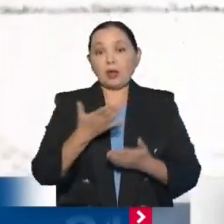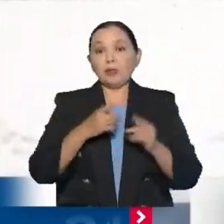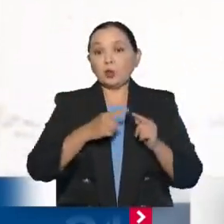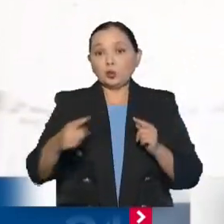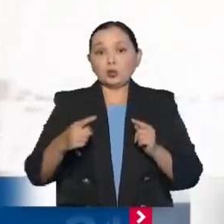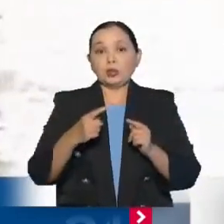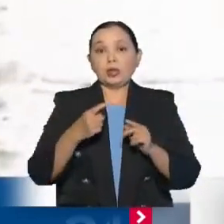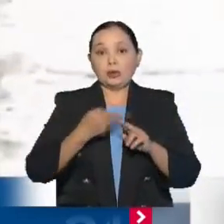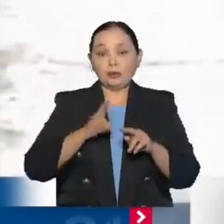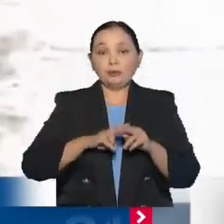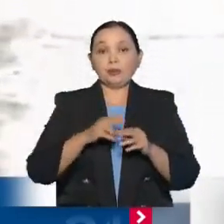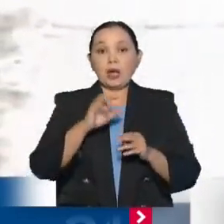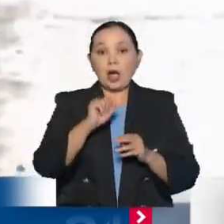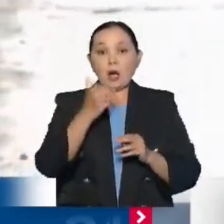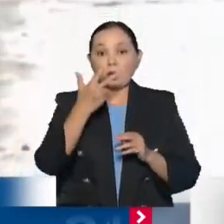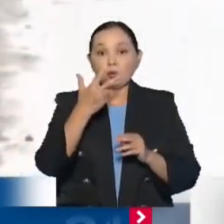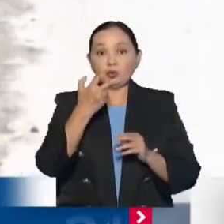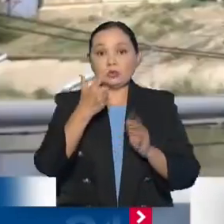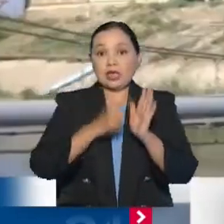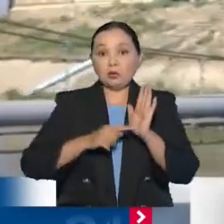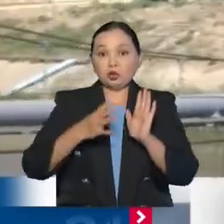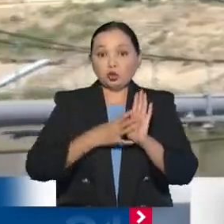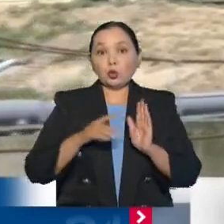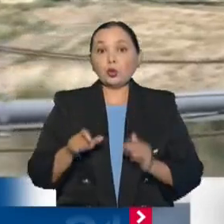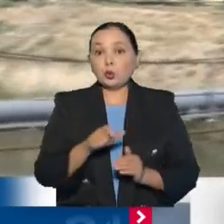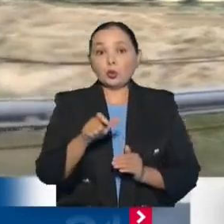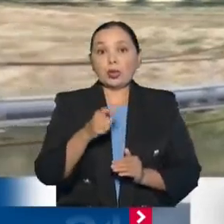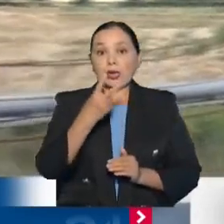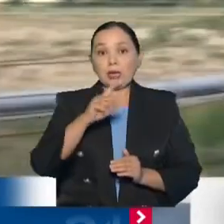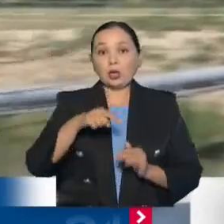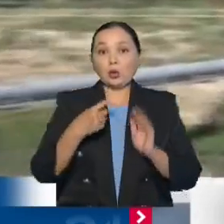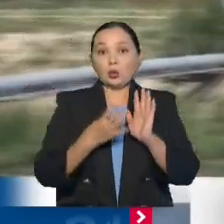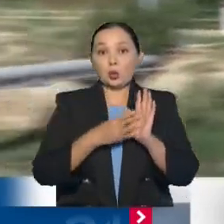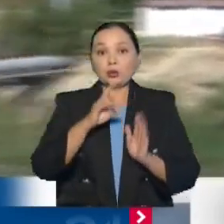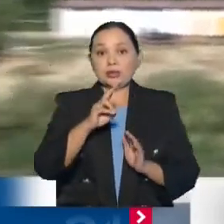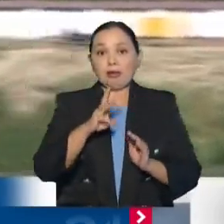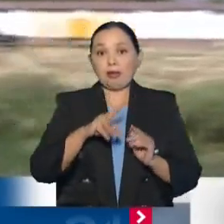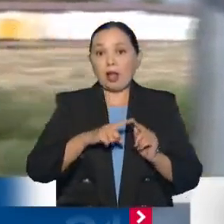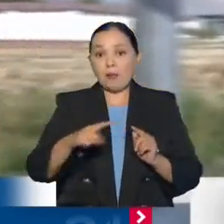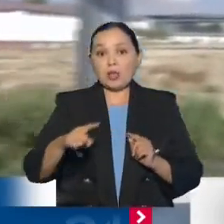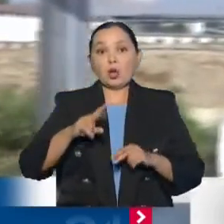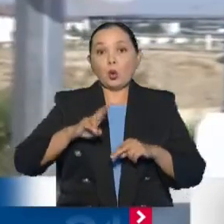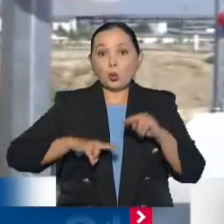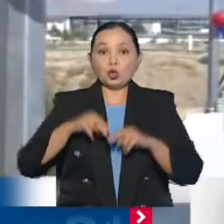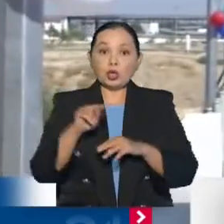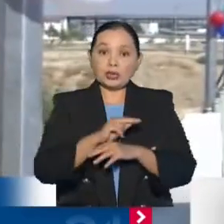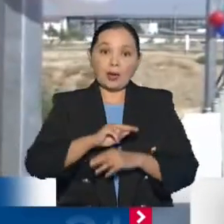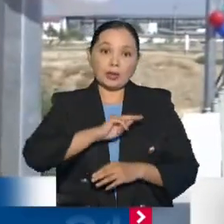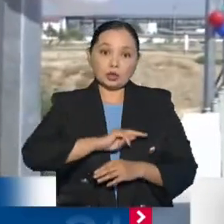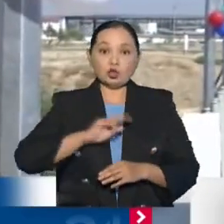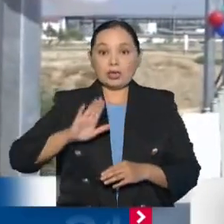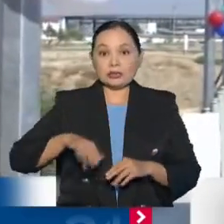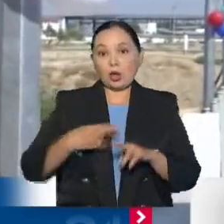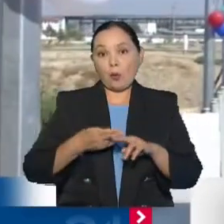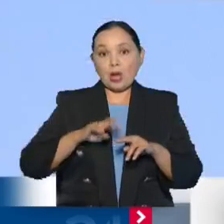ushbu inshoot A379 avtomobil yo'lining 2.4 kilometrida joylashgan bo'lib, olib borilgan qurilish va ta'mirlash ishlaridan so'ng mana